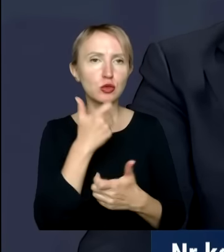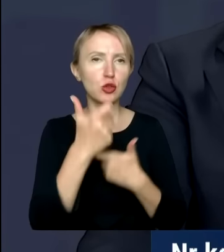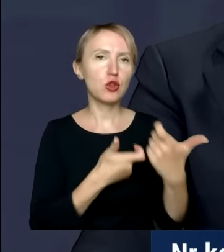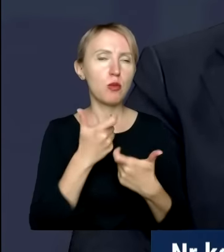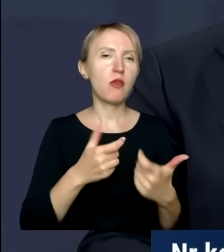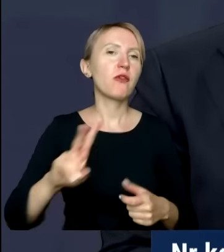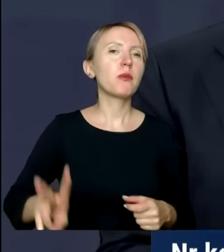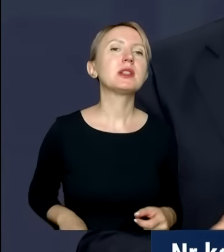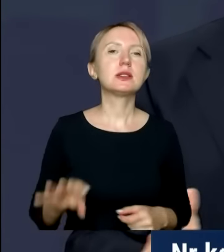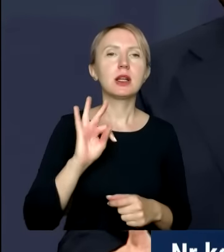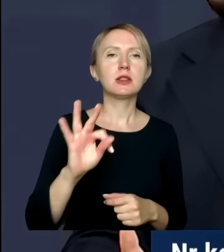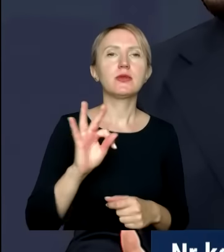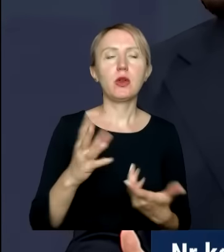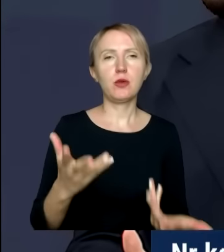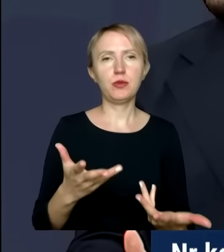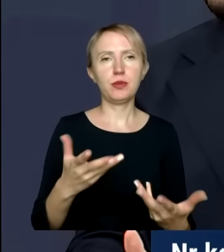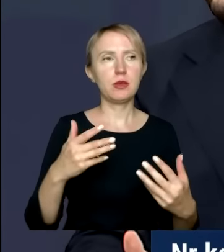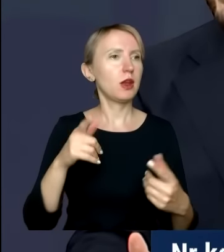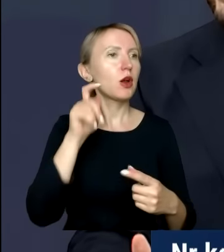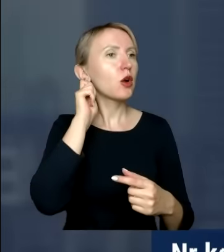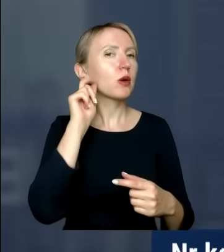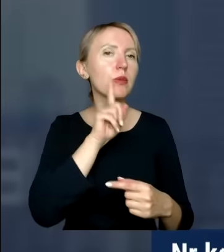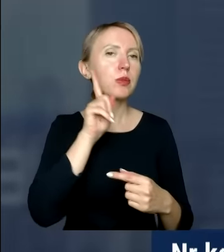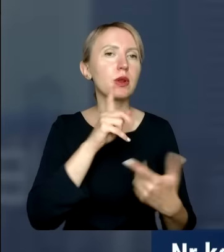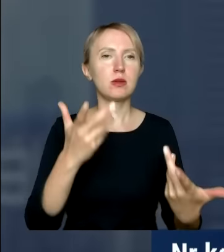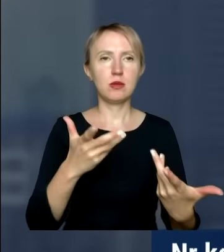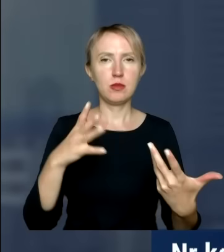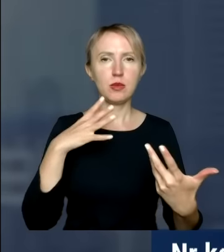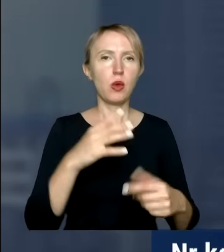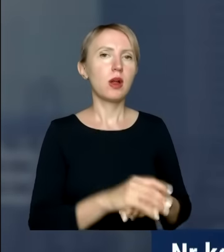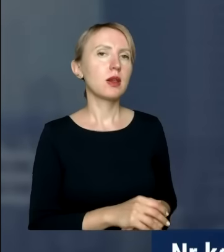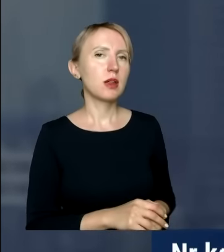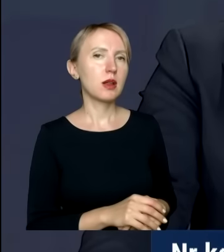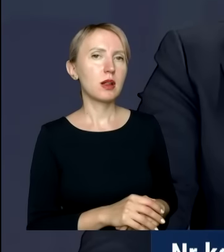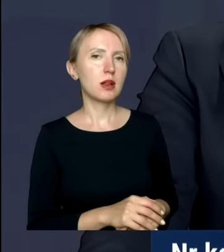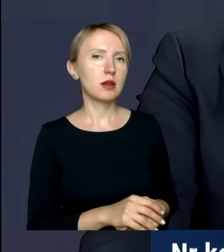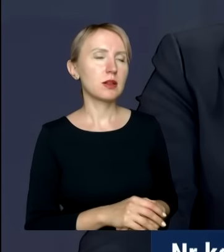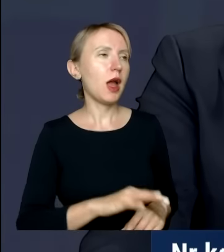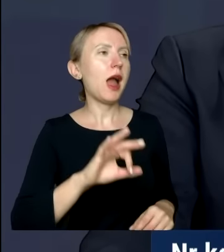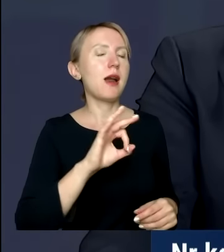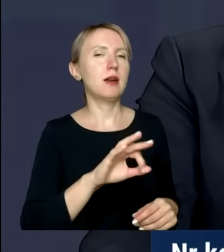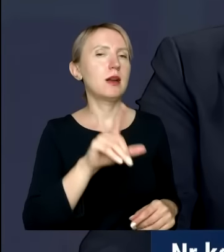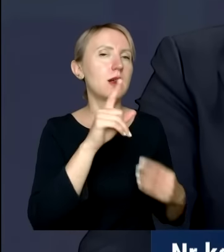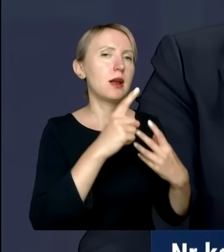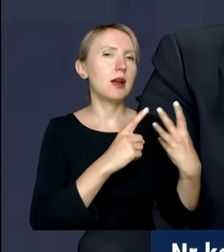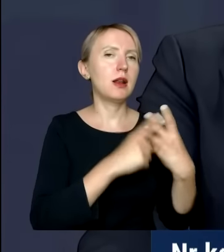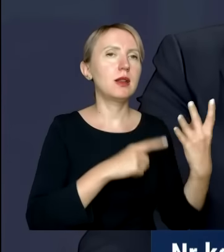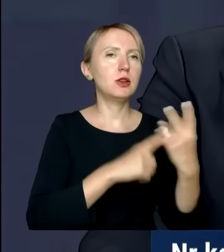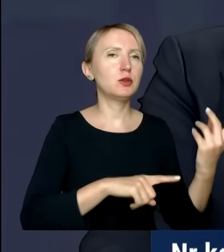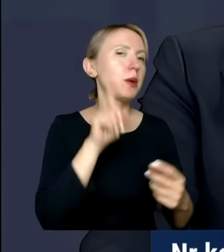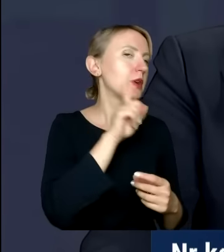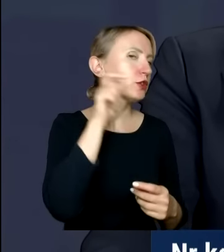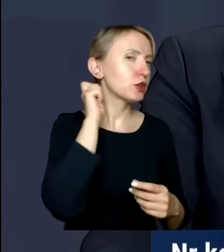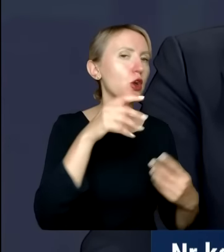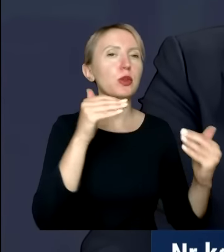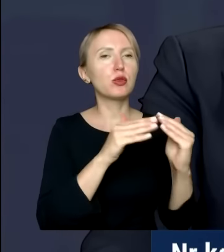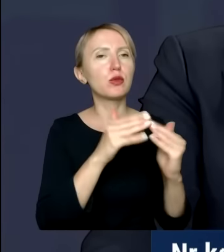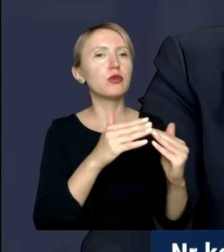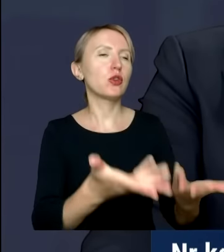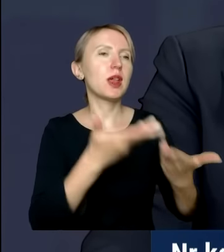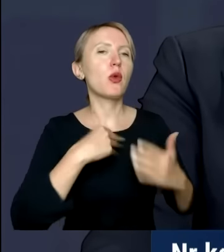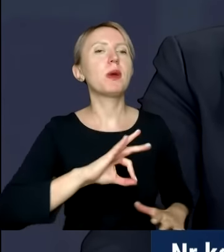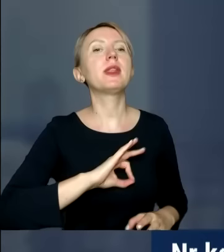ministerstwie No bo przecież u wszystkich innych jak najbardziej siebie już niie p musimy zapytać No